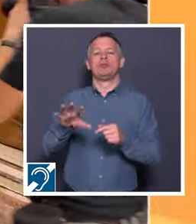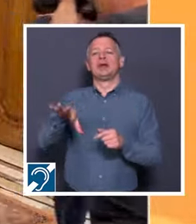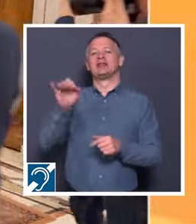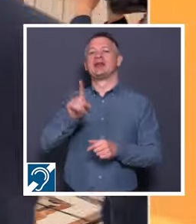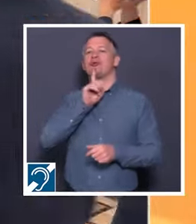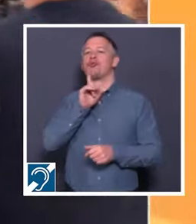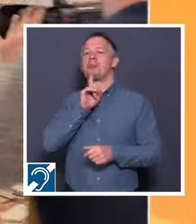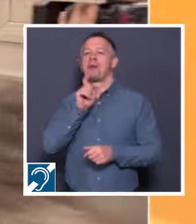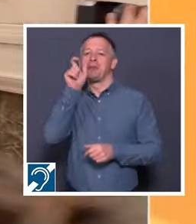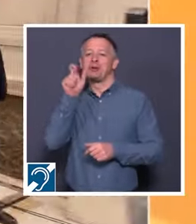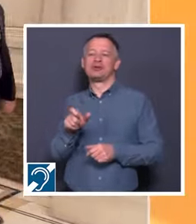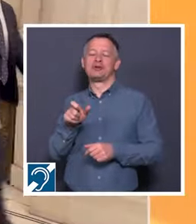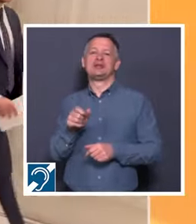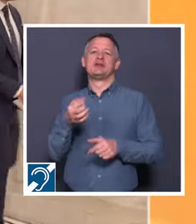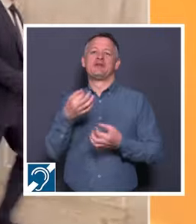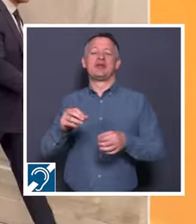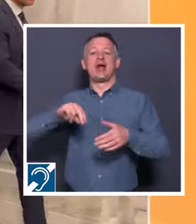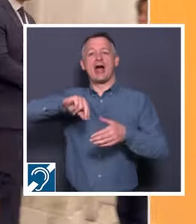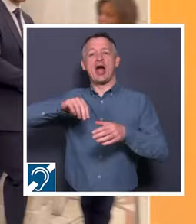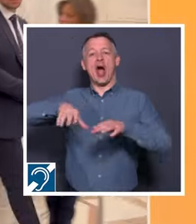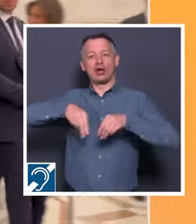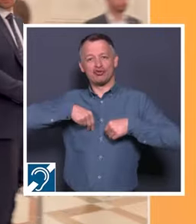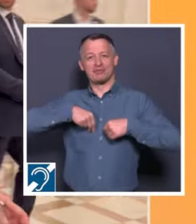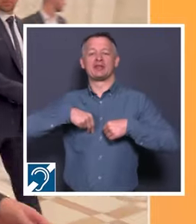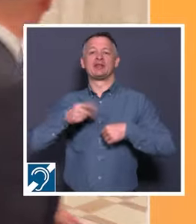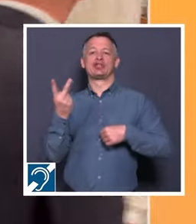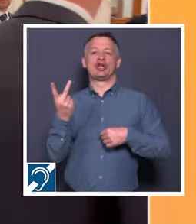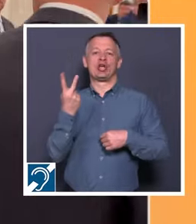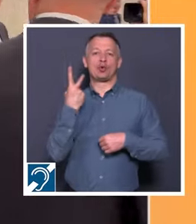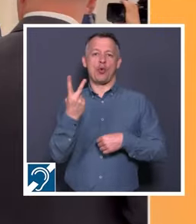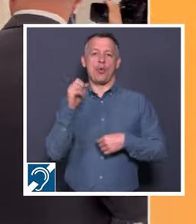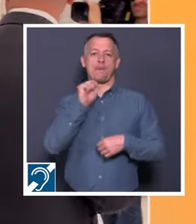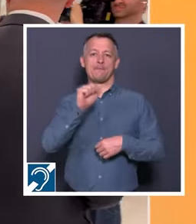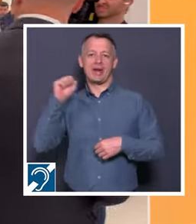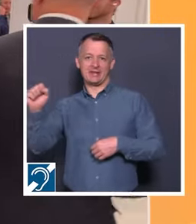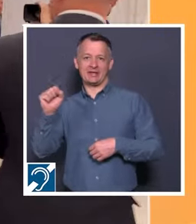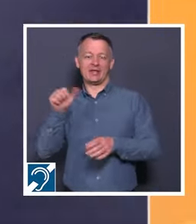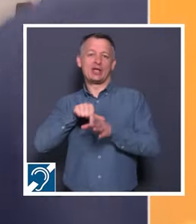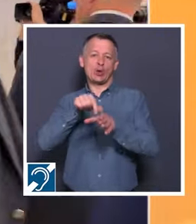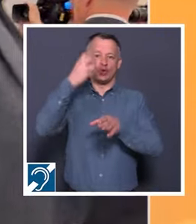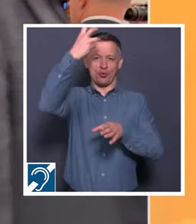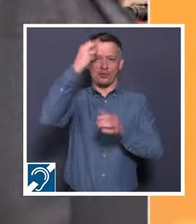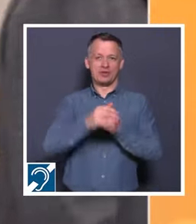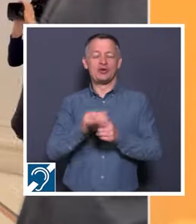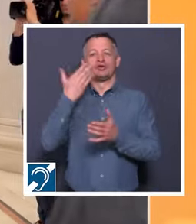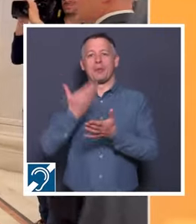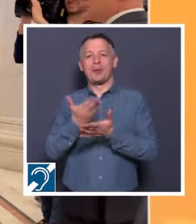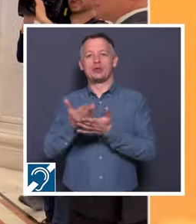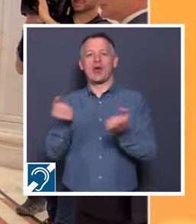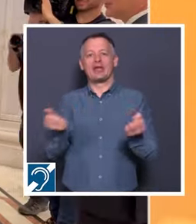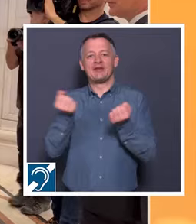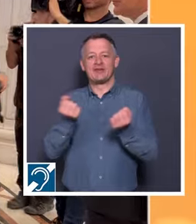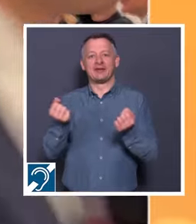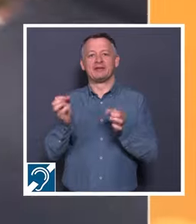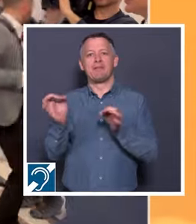să întrunească consensul ambelor partide de guvernare și, de asemenea, să existe și consens pe strategiile legate